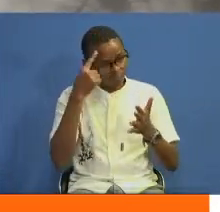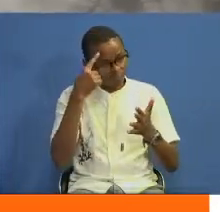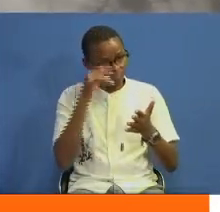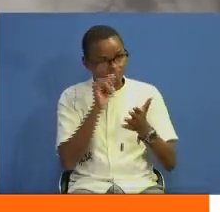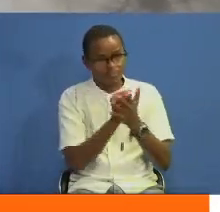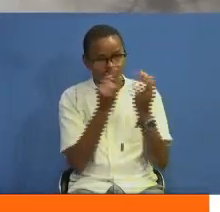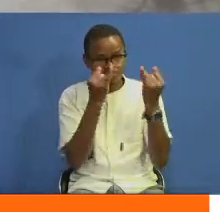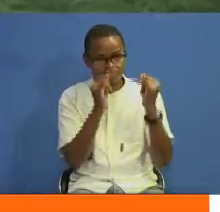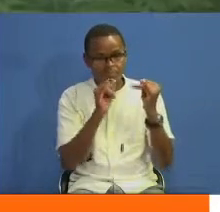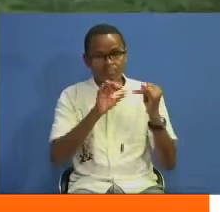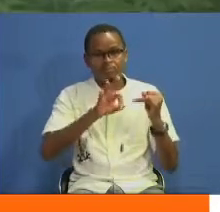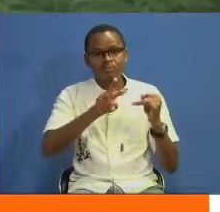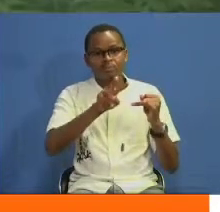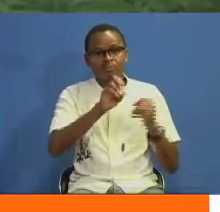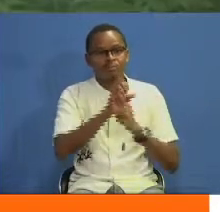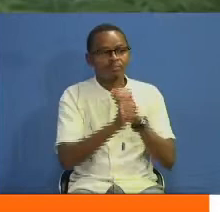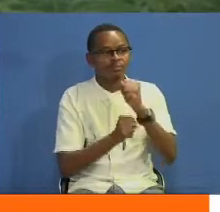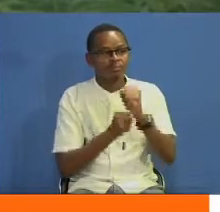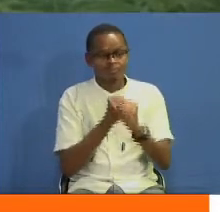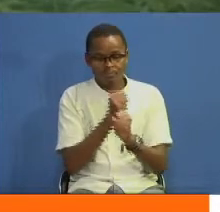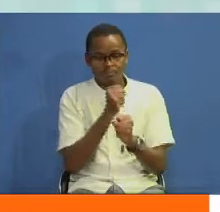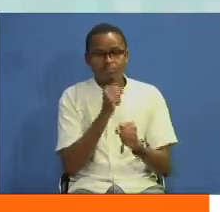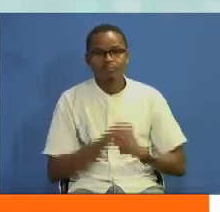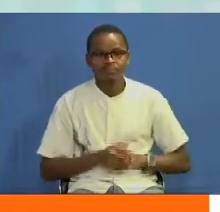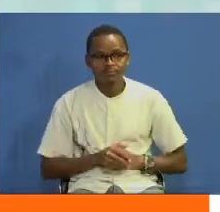kwa zaidi ya miaka 20.